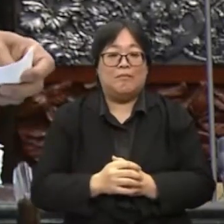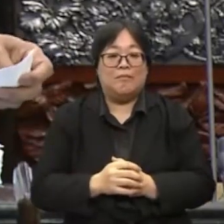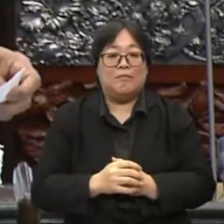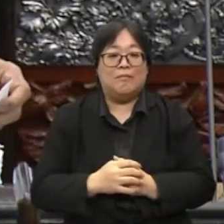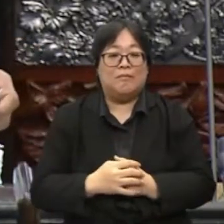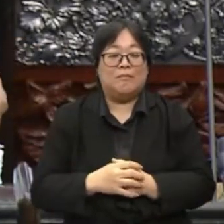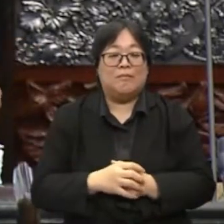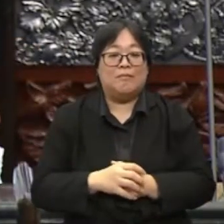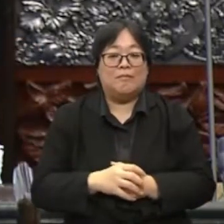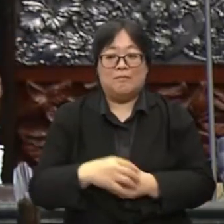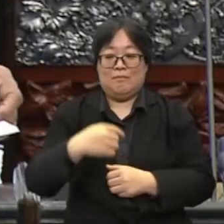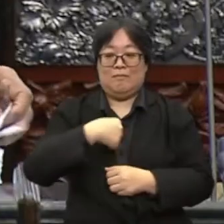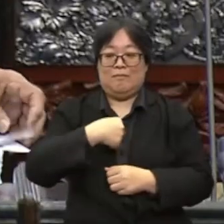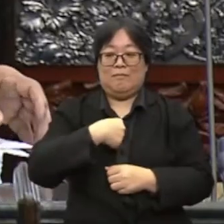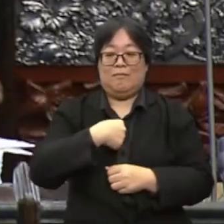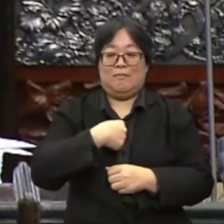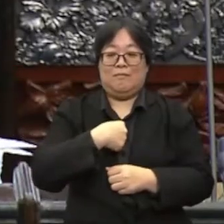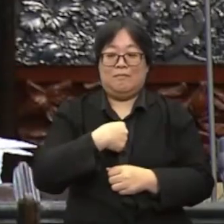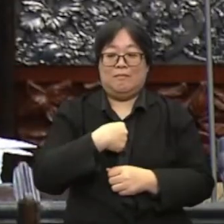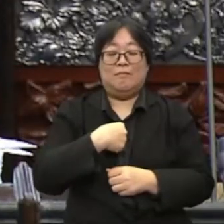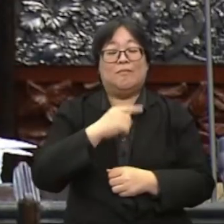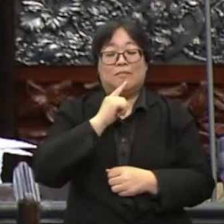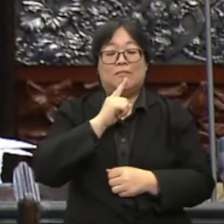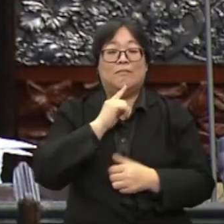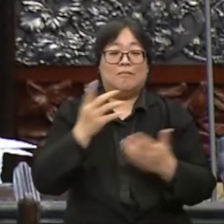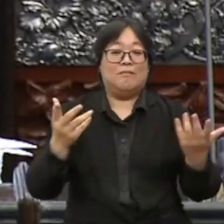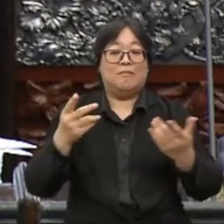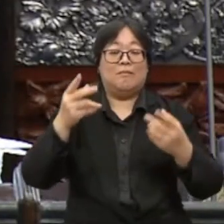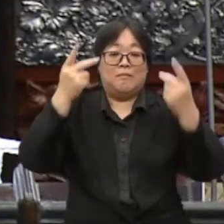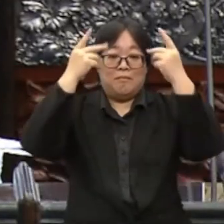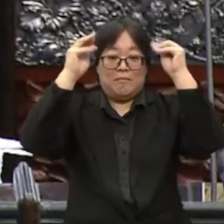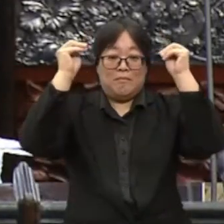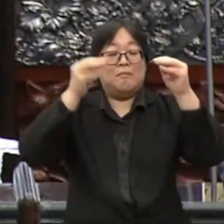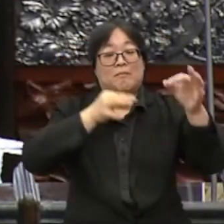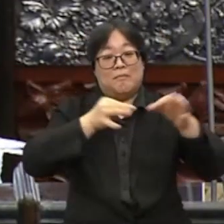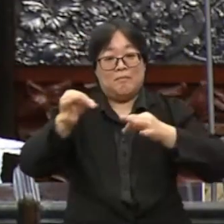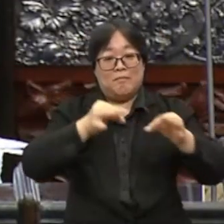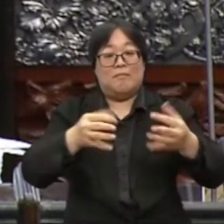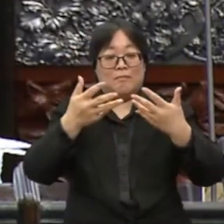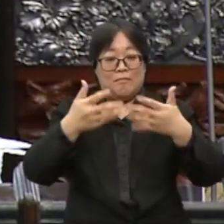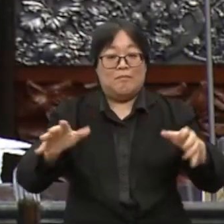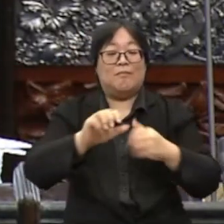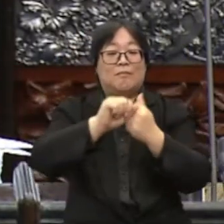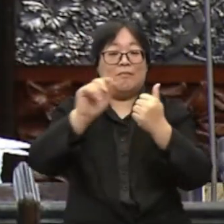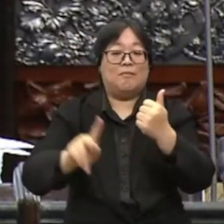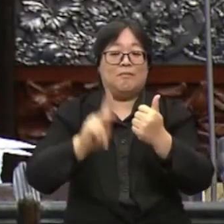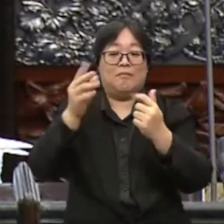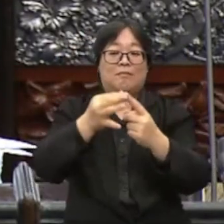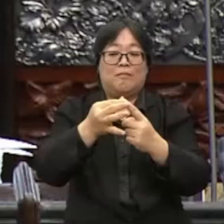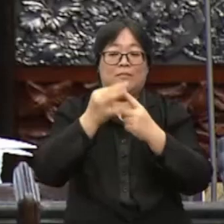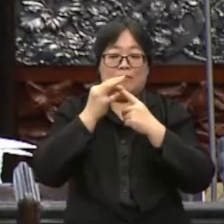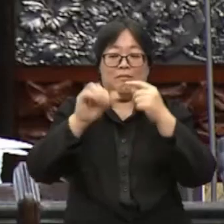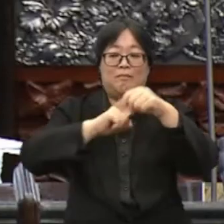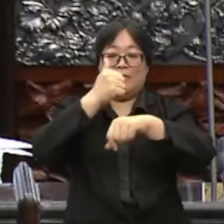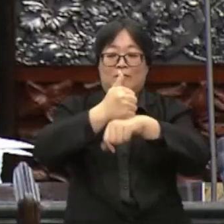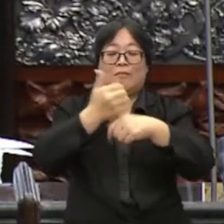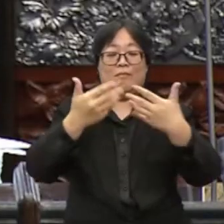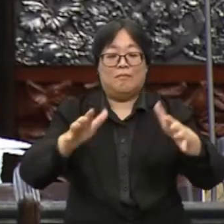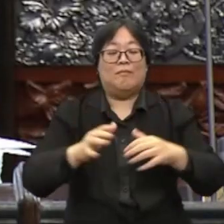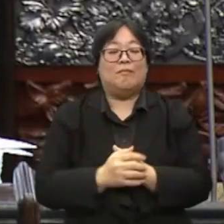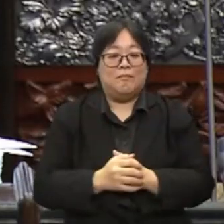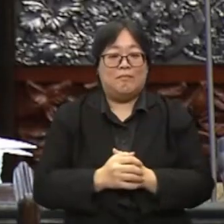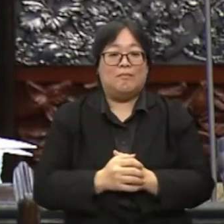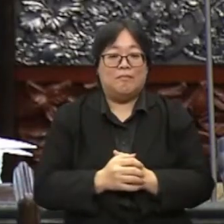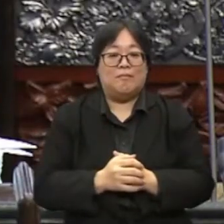di-pertua saya walaupun yang amat berhormat Perdana Menteri telah menjelaskan bahawa jawatankuasa khas telah ditubuhkan